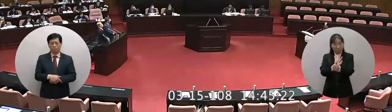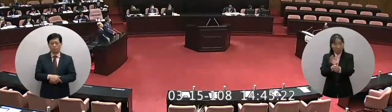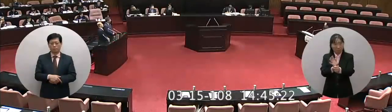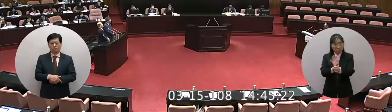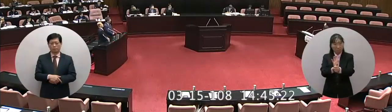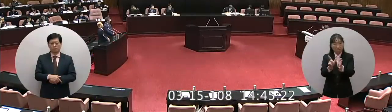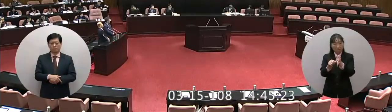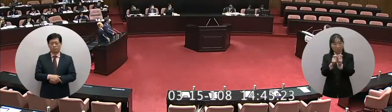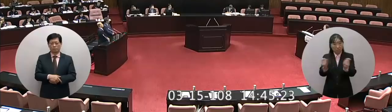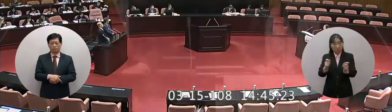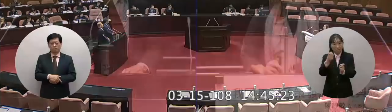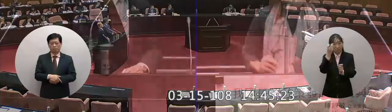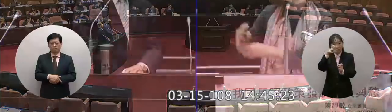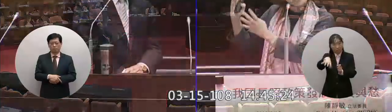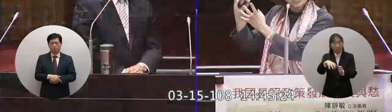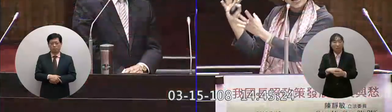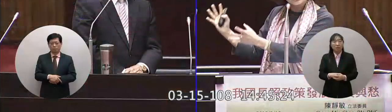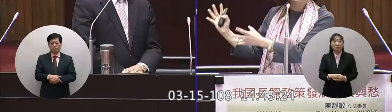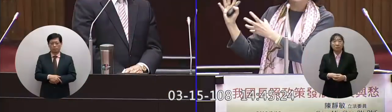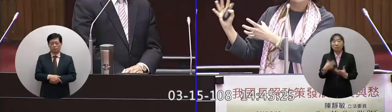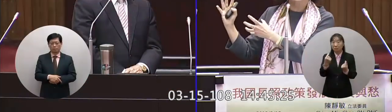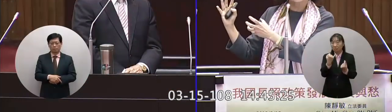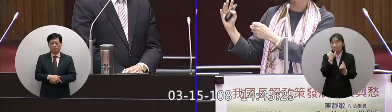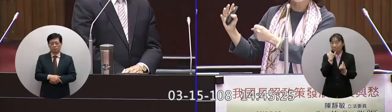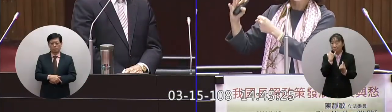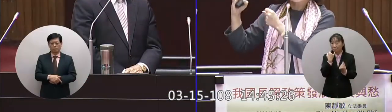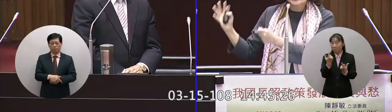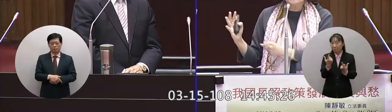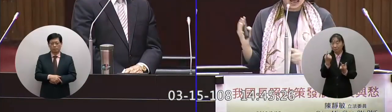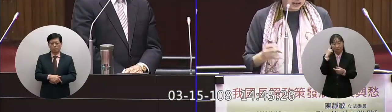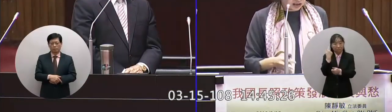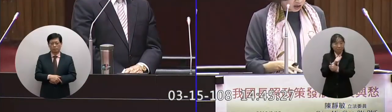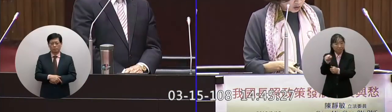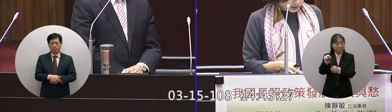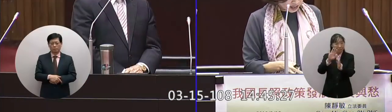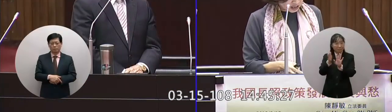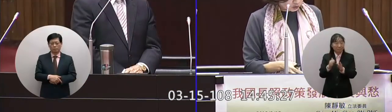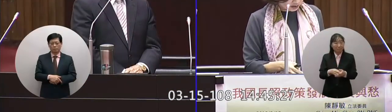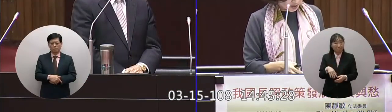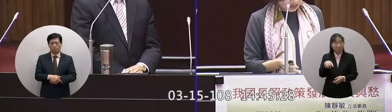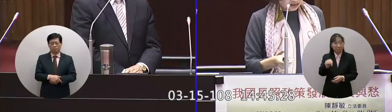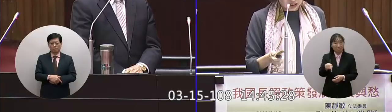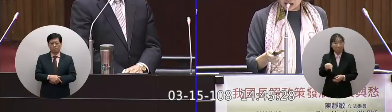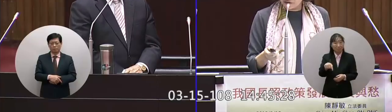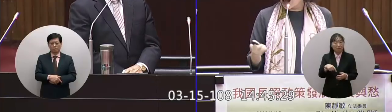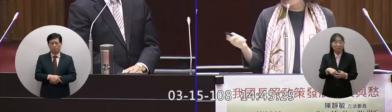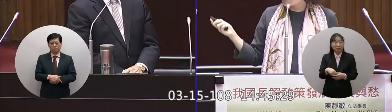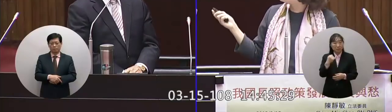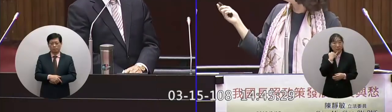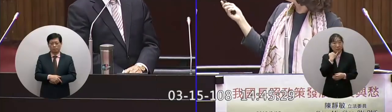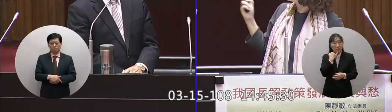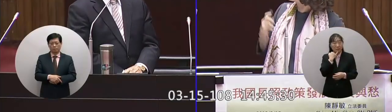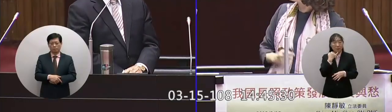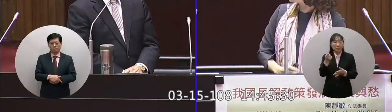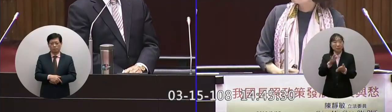务长期照护机构。那是不是也可以来考量一下这样子的一个机构可以做怎么样子的一个发